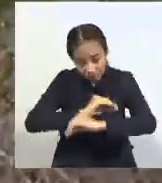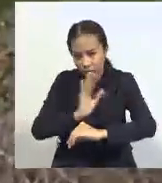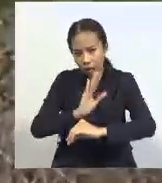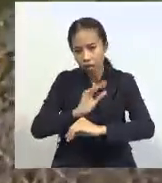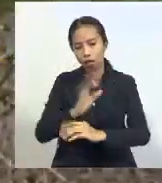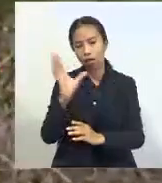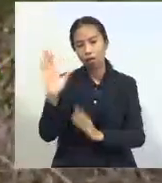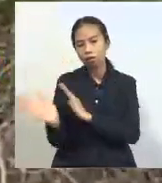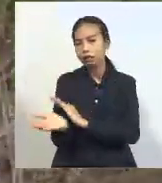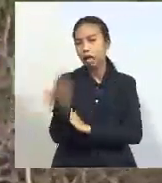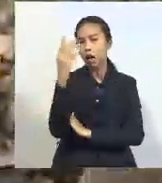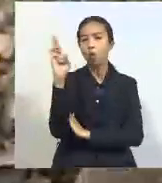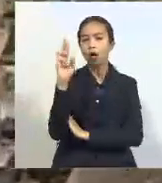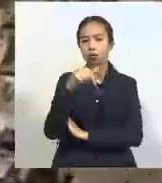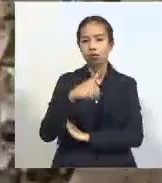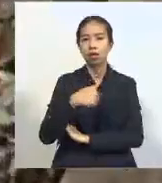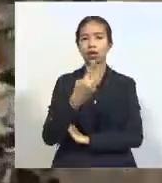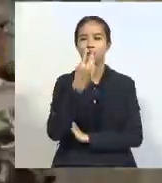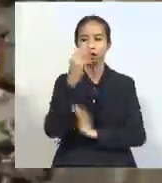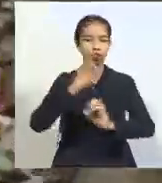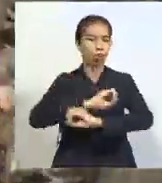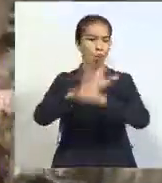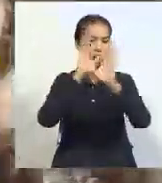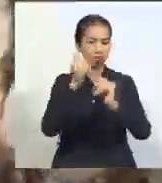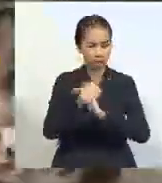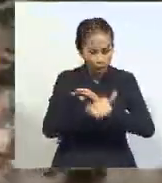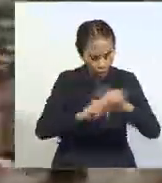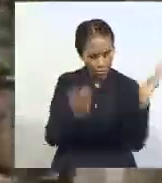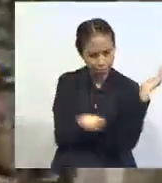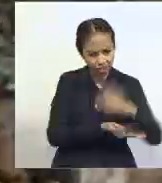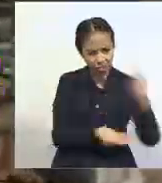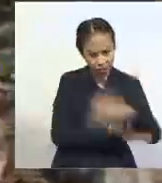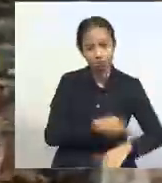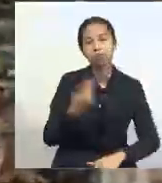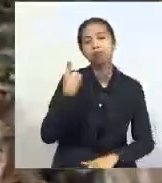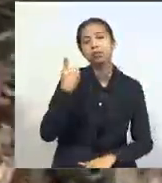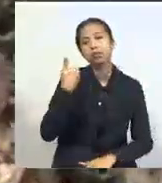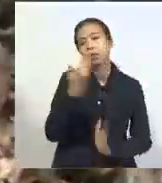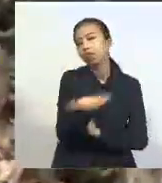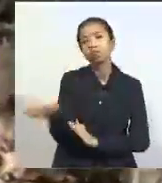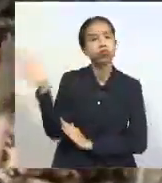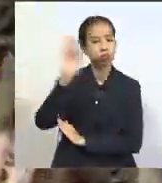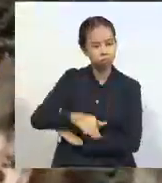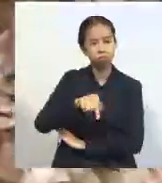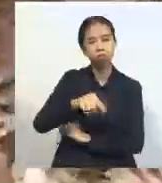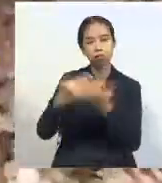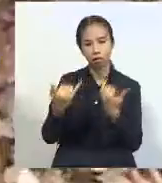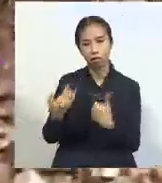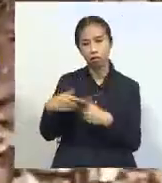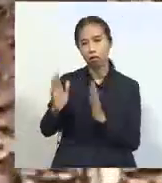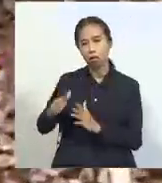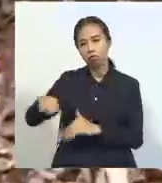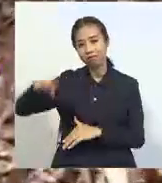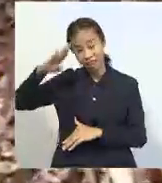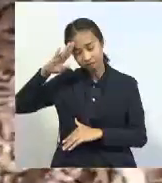ระทั่งกลางวันอย่างที่คุณผู้ชมเห็นเนี่ยฟ้าแจ้งๆเนี่ยค่ะก็เข้าไปลักลอบตัดกันนะคะทั้งกลางวันกลางคืนเจ้าหน้าที่จึงได้นำก